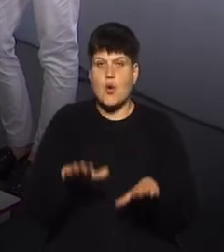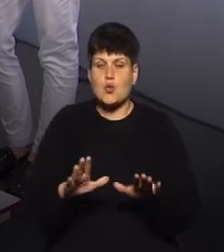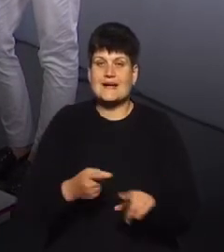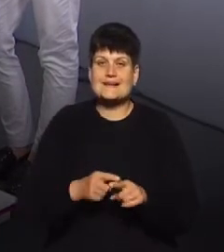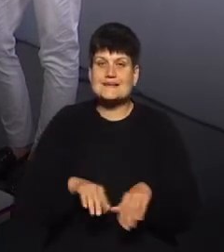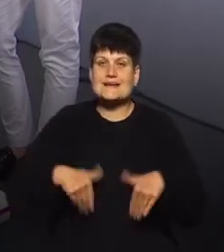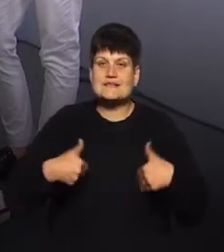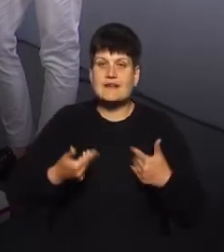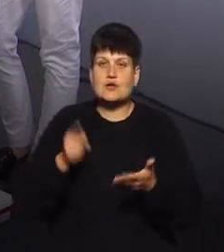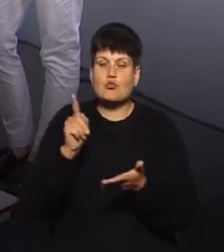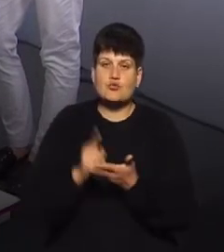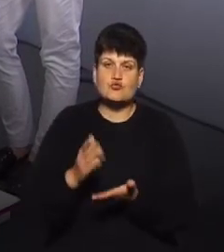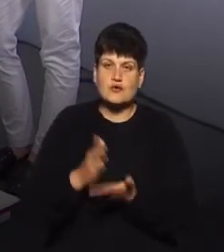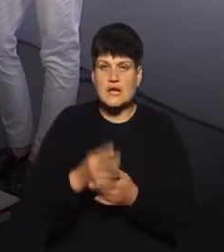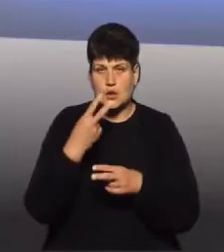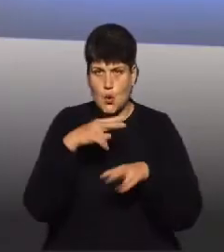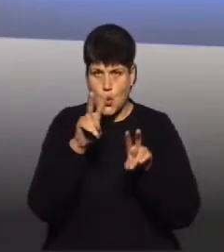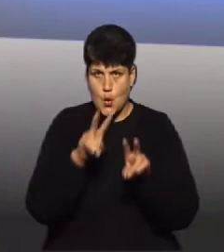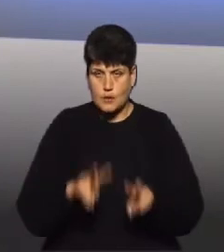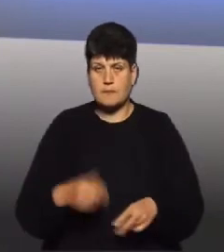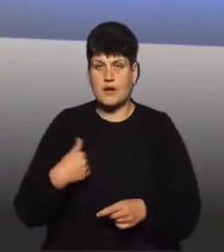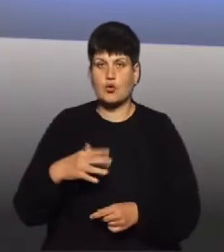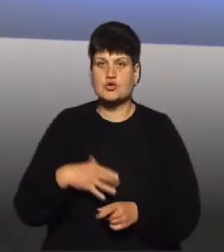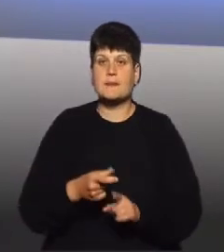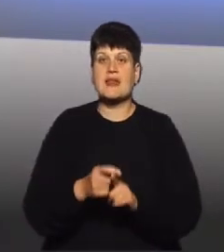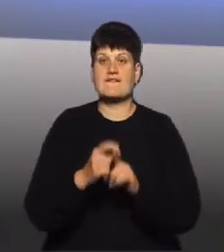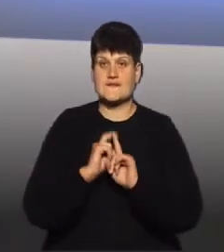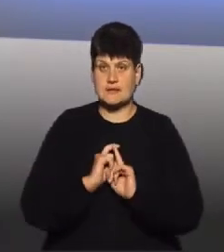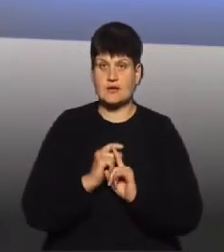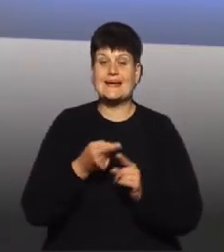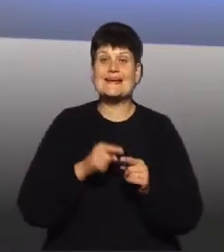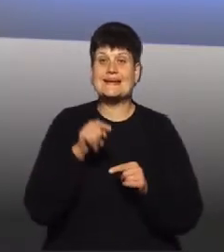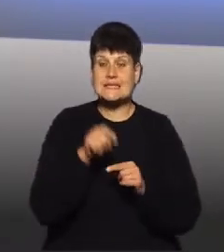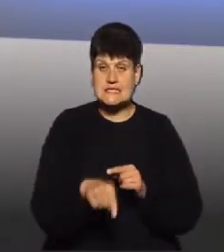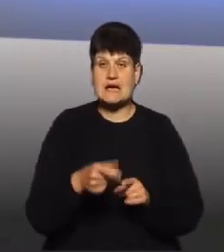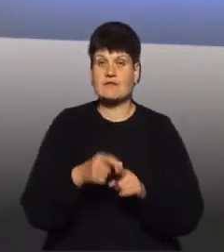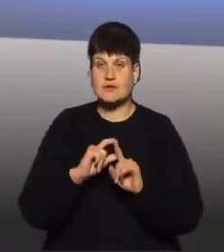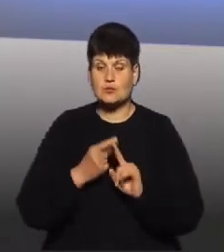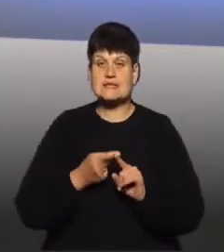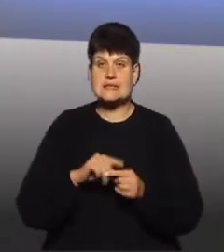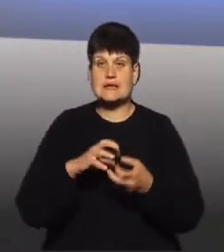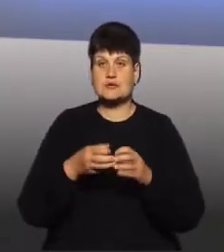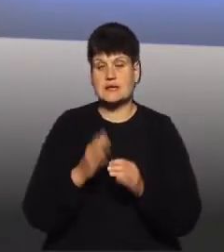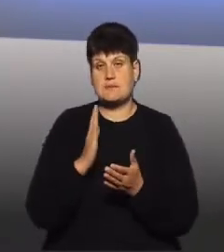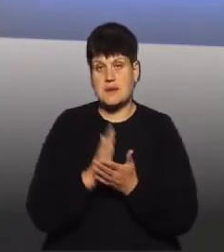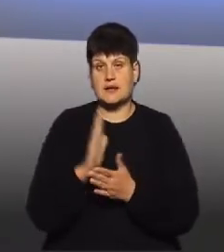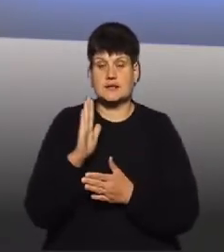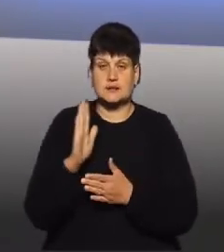є до розгляду, і ми очікуємо на відповідь. І ця відповідь, цей результат, він і буде таким лакмусовим папірцем,